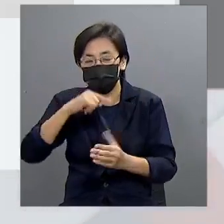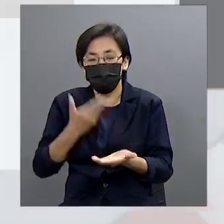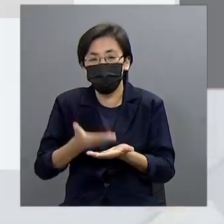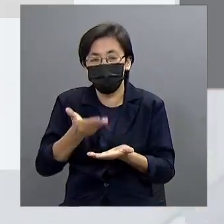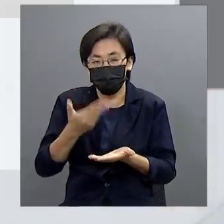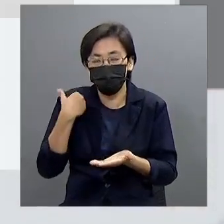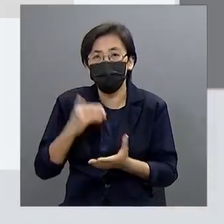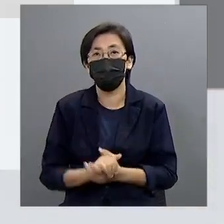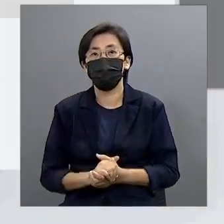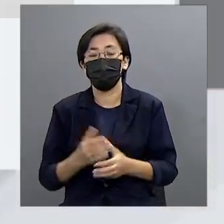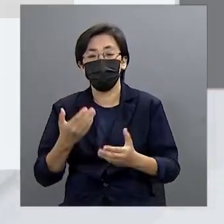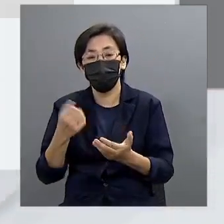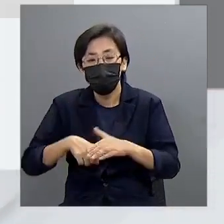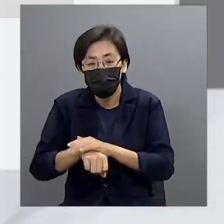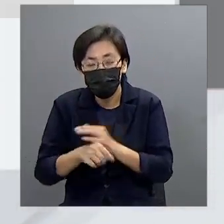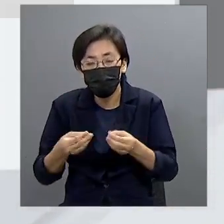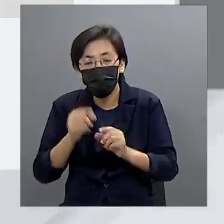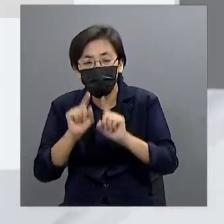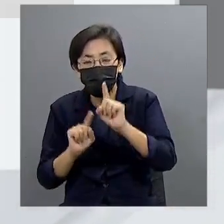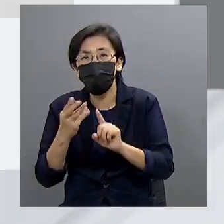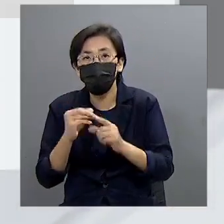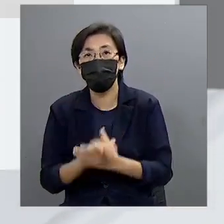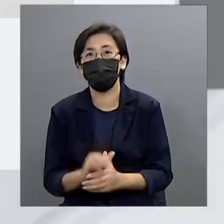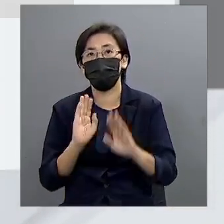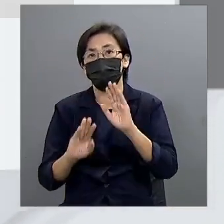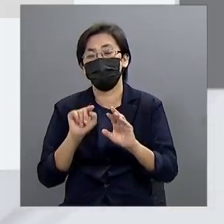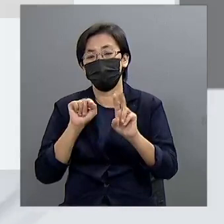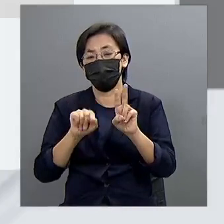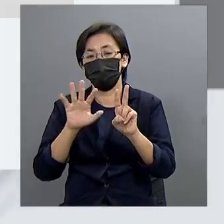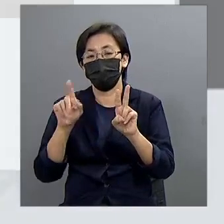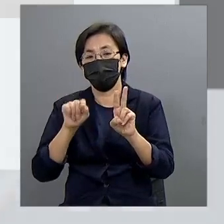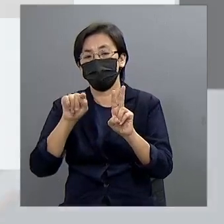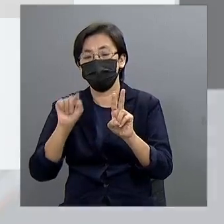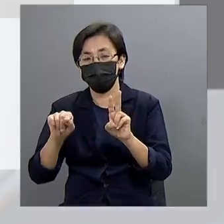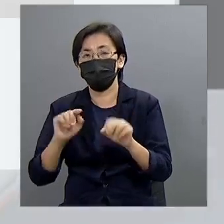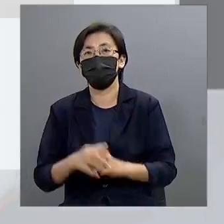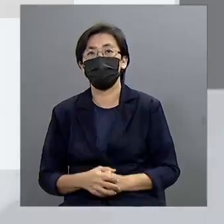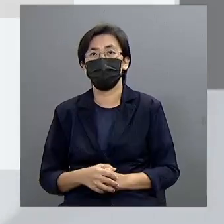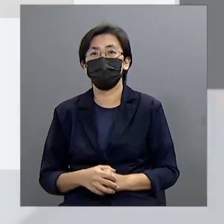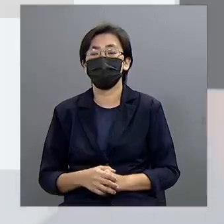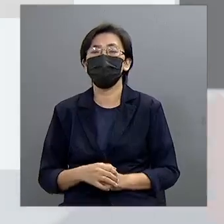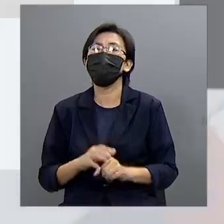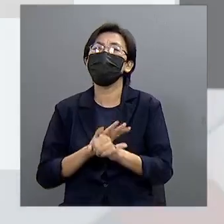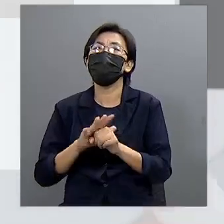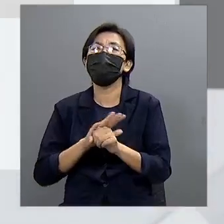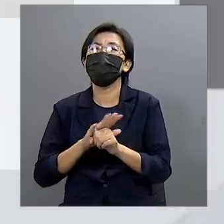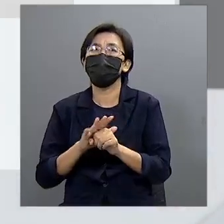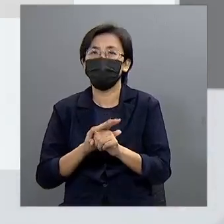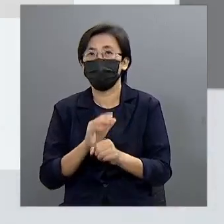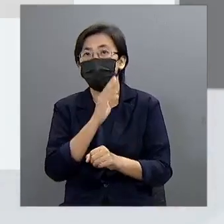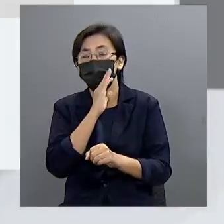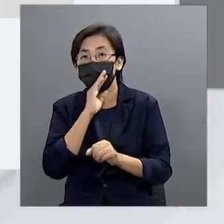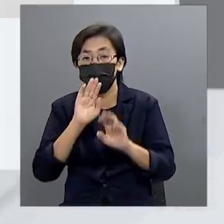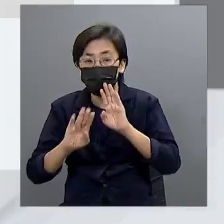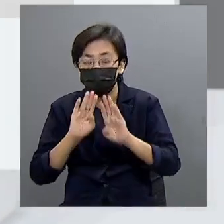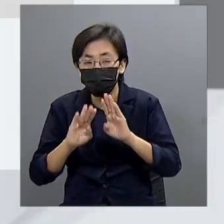ยค่ะแต่จะอยู่ที่ประมาณร้อยละ 2.5 ของจำนวนประชากรเท่านั้นไม่มากนะคะแต่ถ้าเกิดไปเทียบเคียงข้อมูลปี62